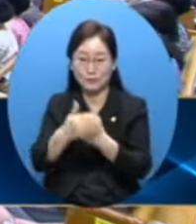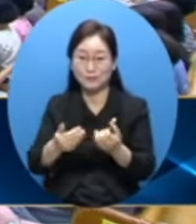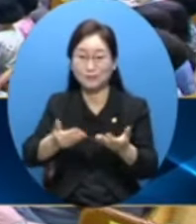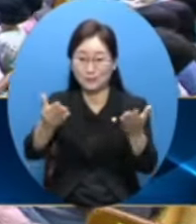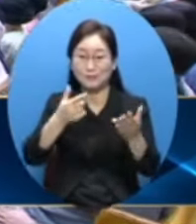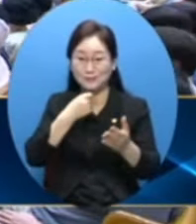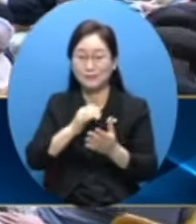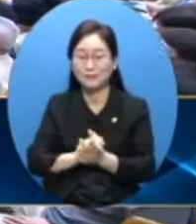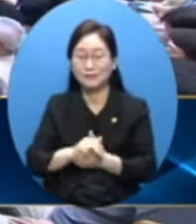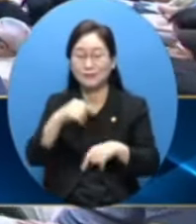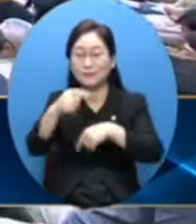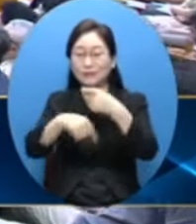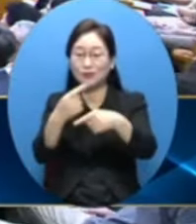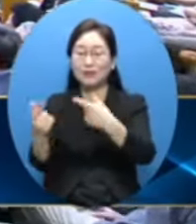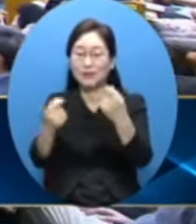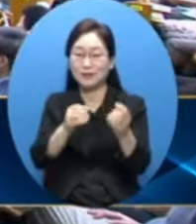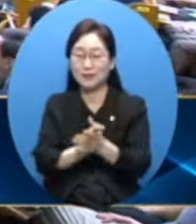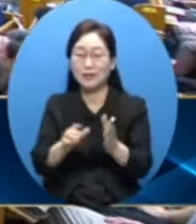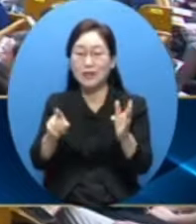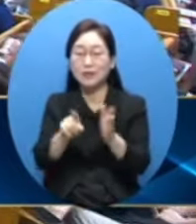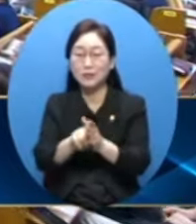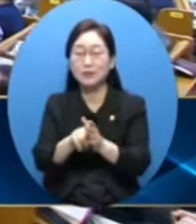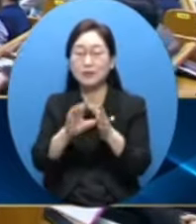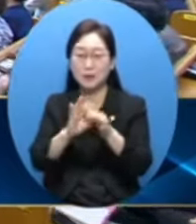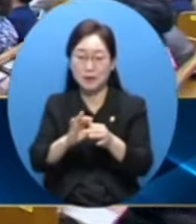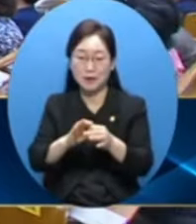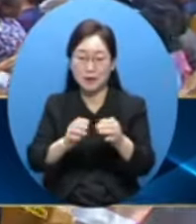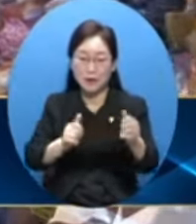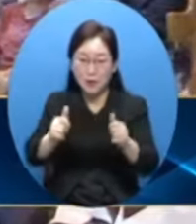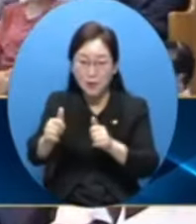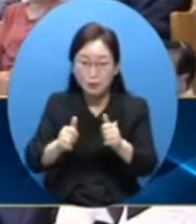원합니다. 제목을 한번 따라해 주시기 바랍니다. 믿음의 경주.